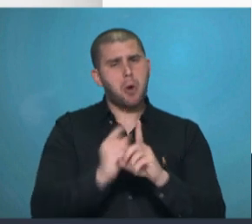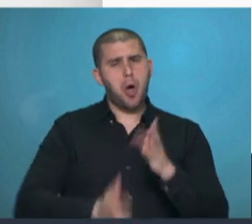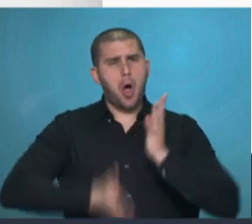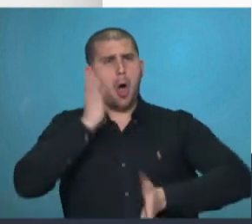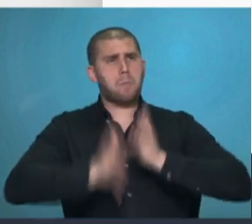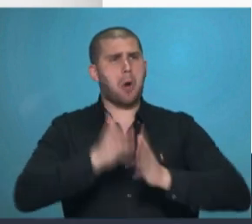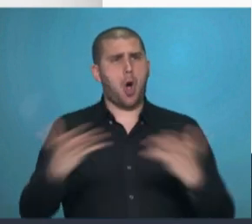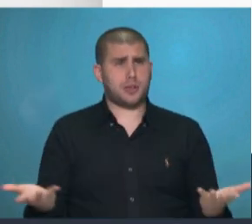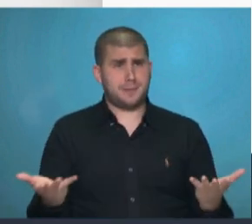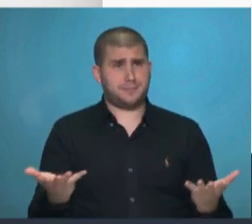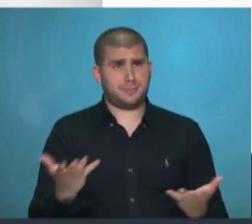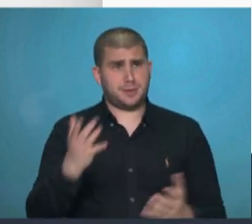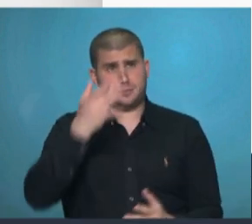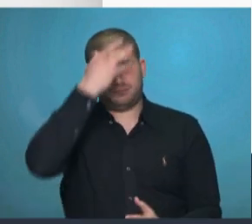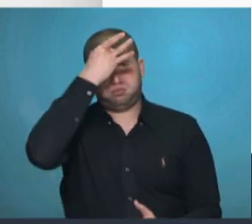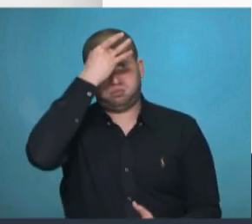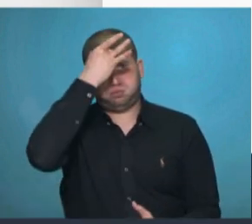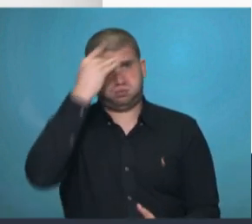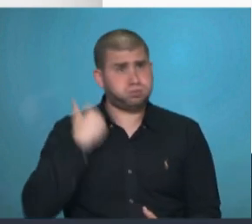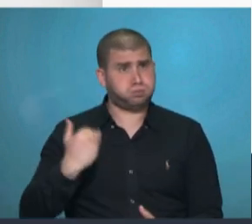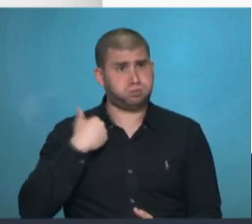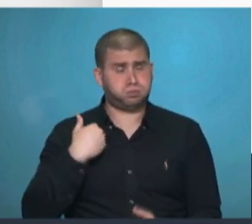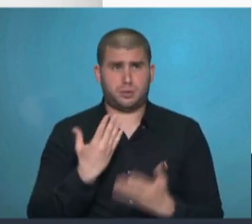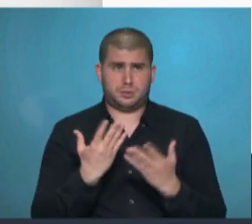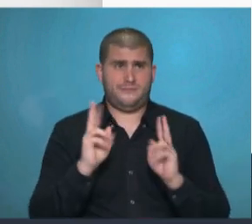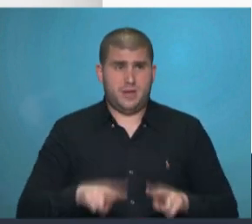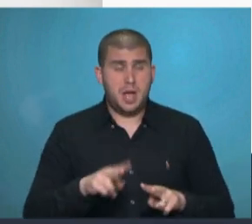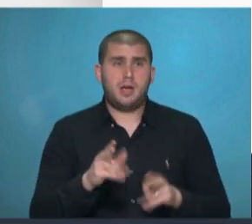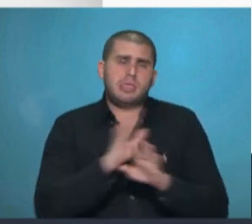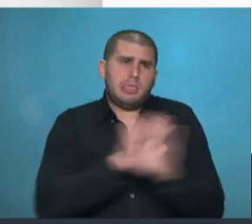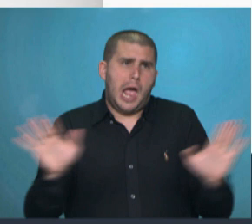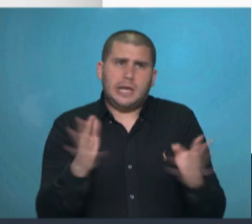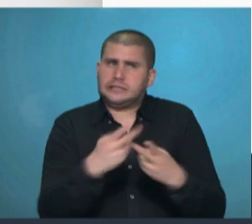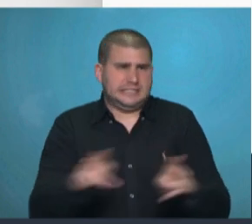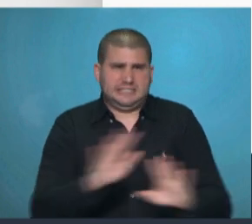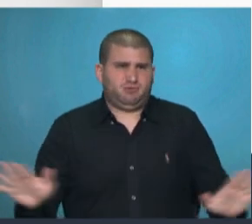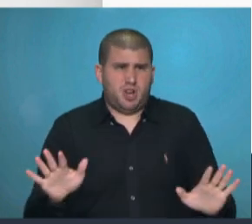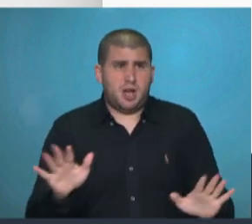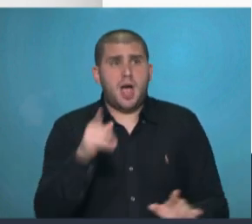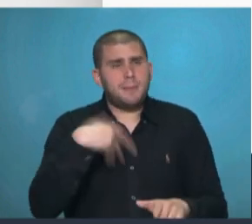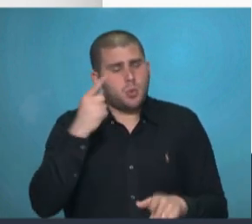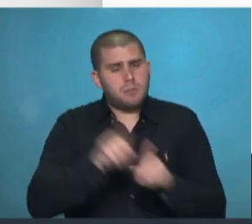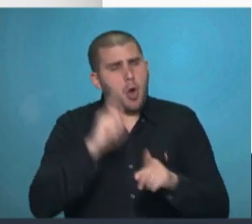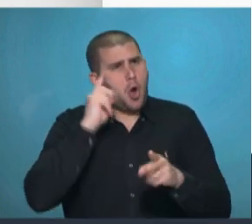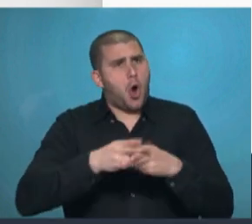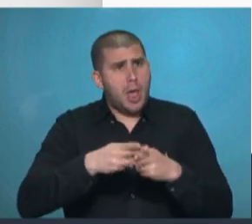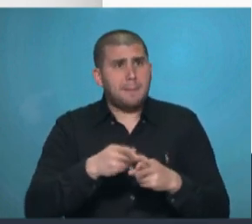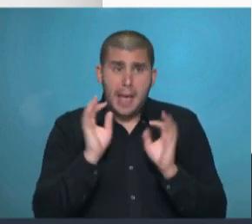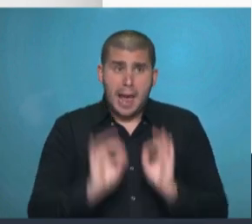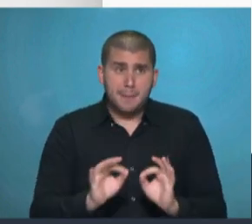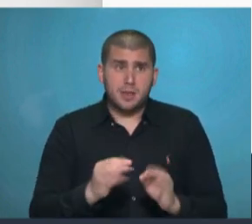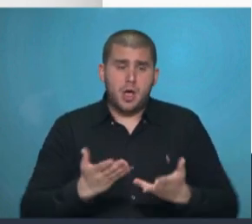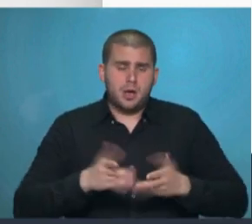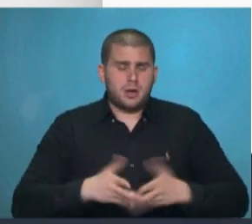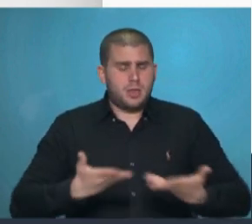רובוטים. משגעים ומטמטמים אותם לגמרי. אז חלאס אי אפשר ככה, אז הם נהיו חולים מזה. אמיתי, נהיים חולים